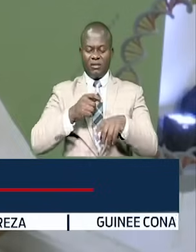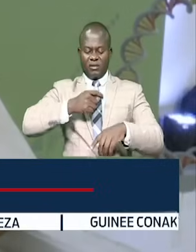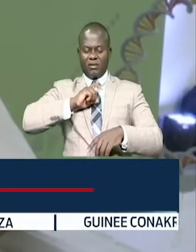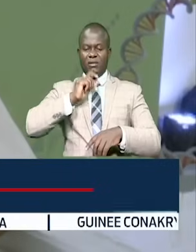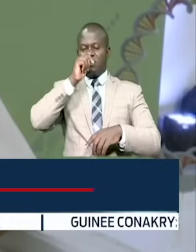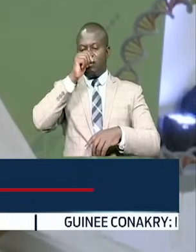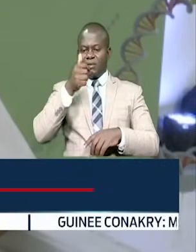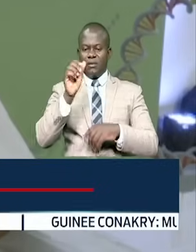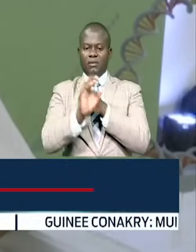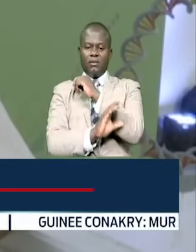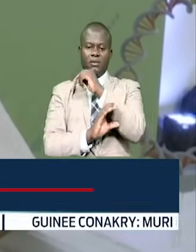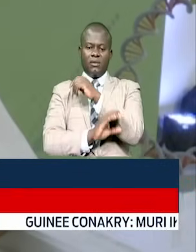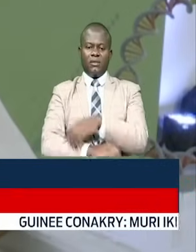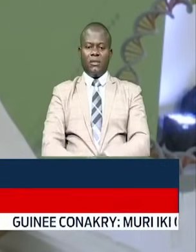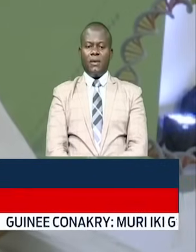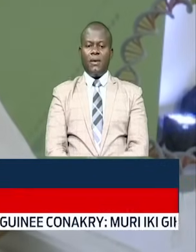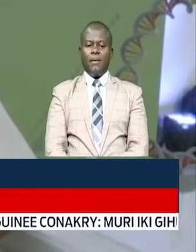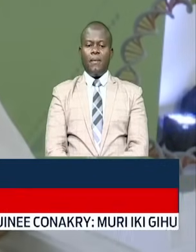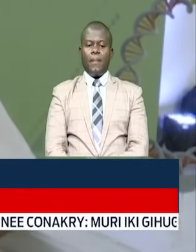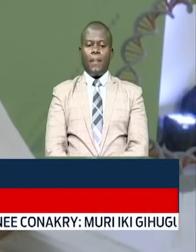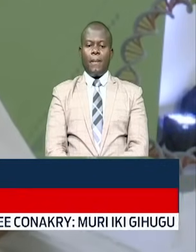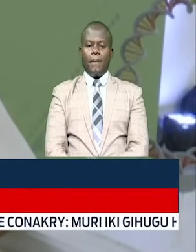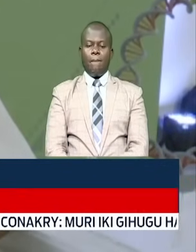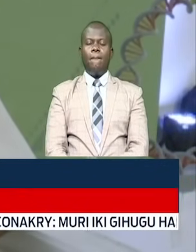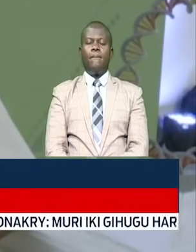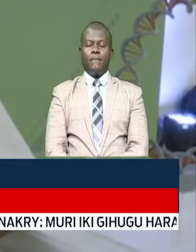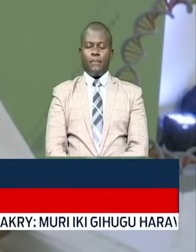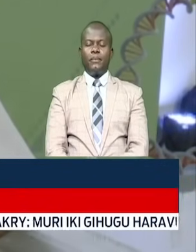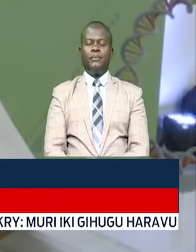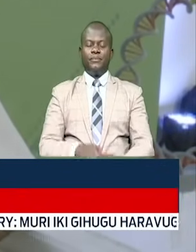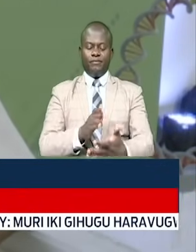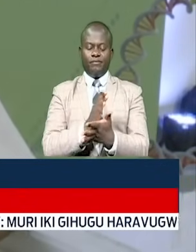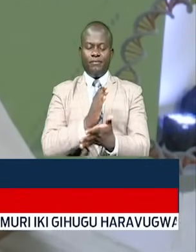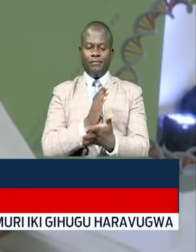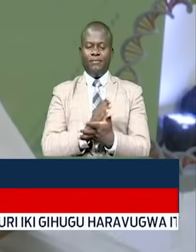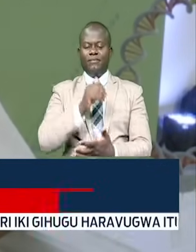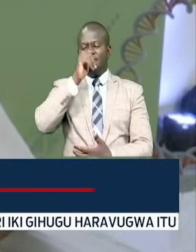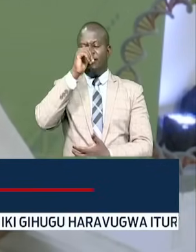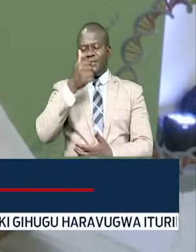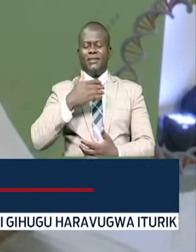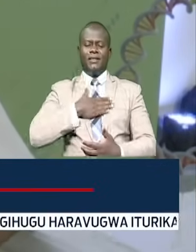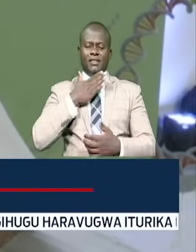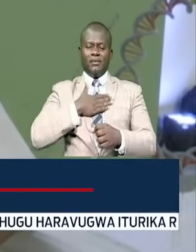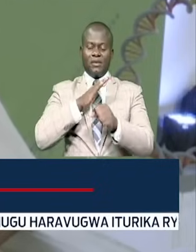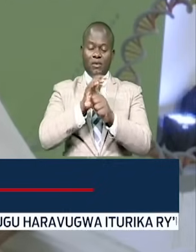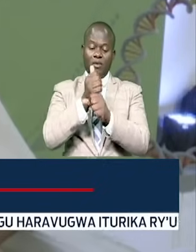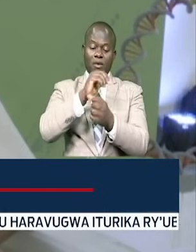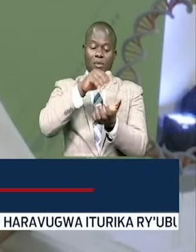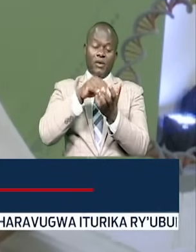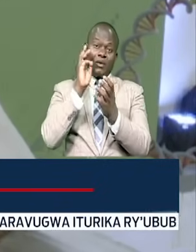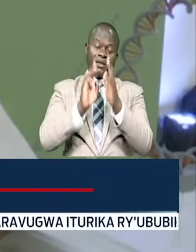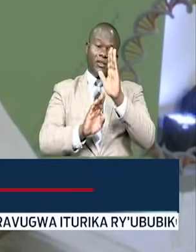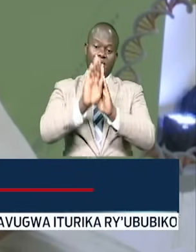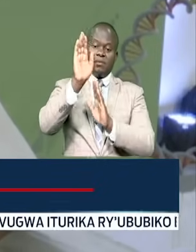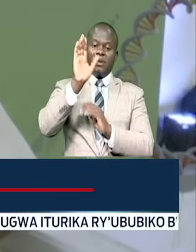Ni ishema kuba nkora mu kigo kizateza imbere u Rwanda, ariko na Afrika muri